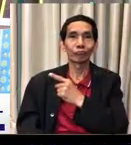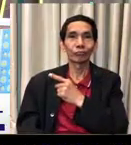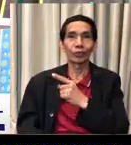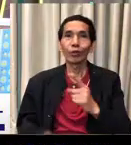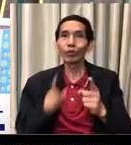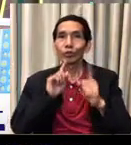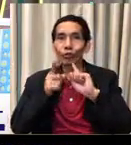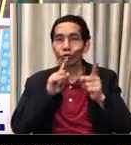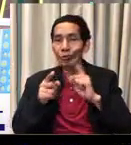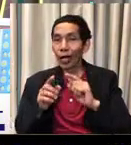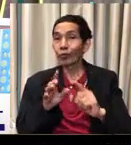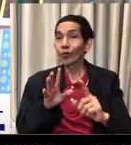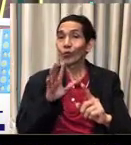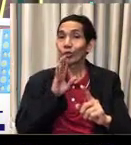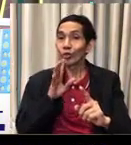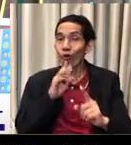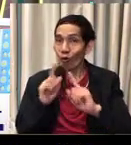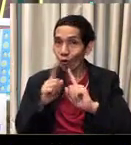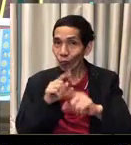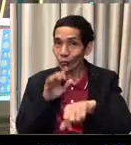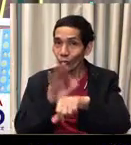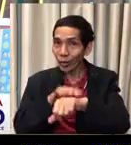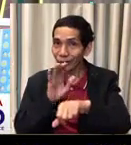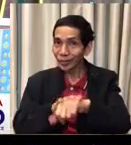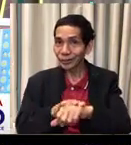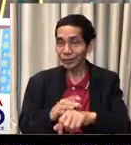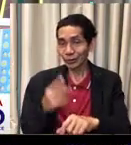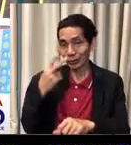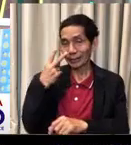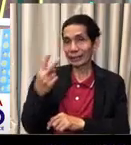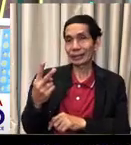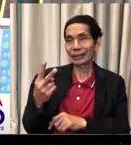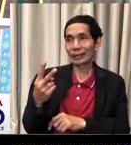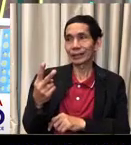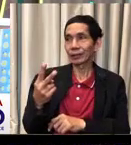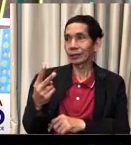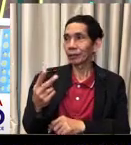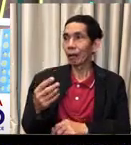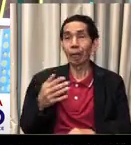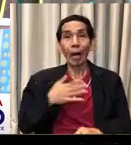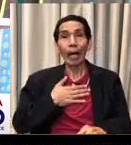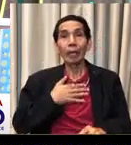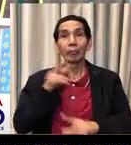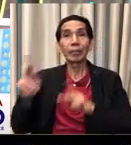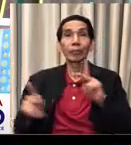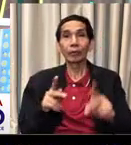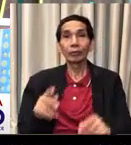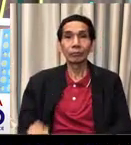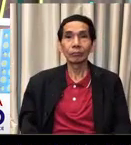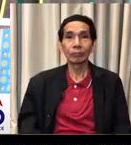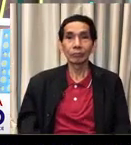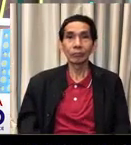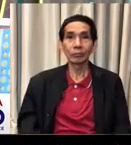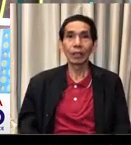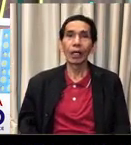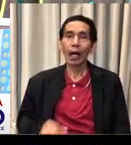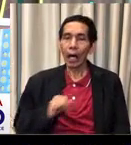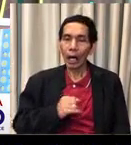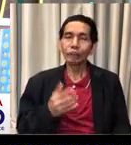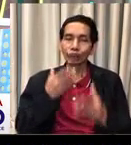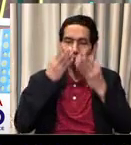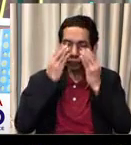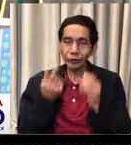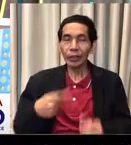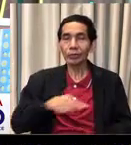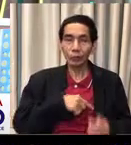kinausap ko na kayo. Ayan, tingnan ninyo. Ha? Mga kababayan, nalulungkot po kami.